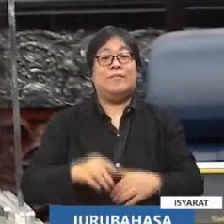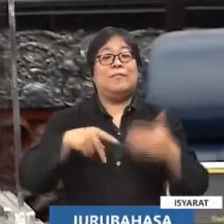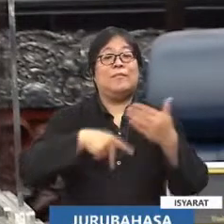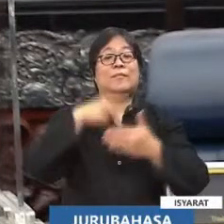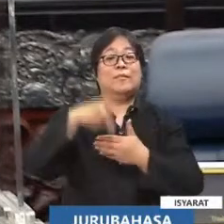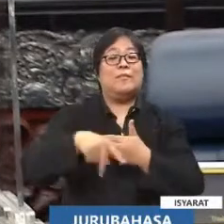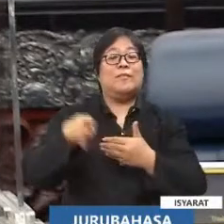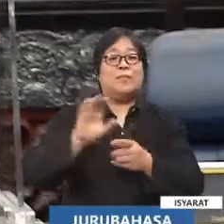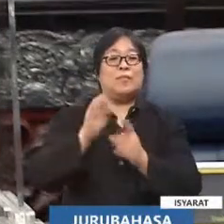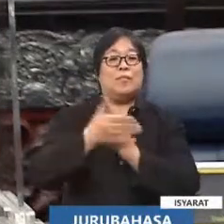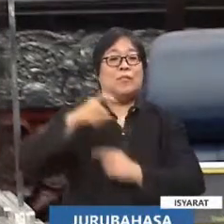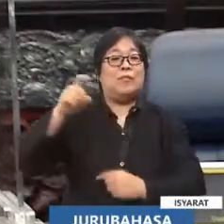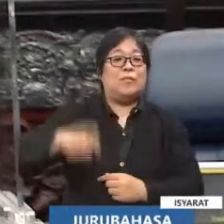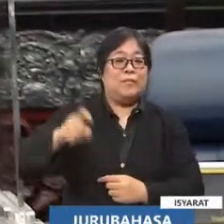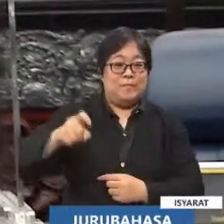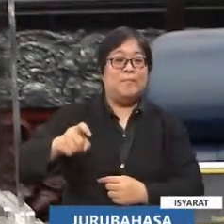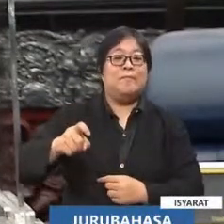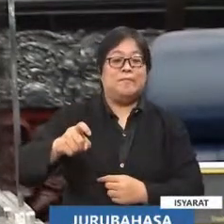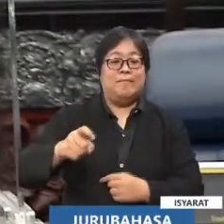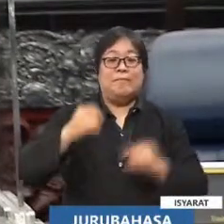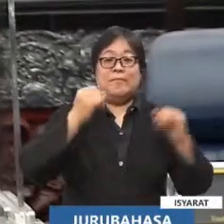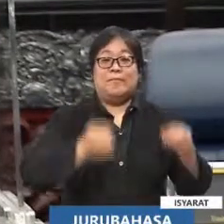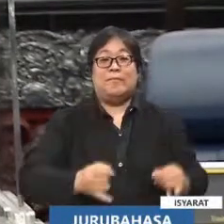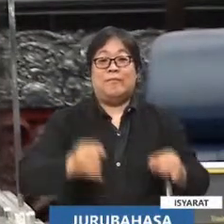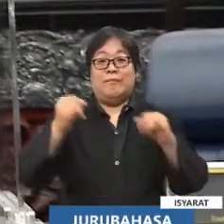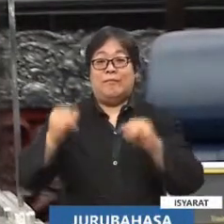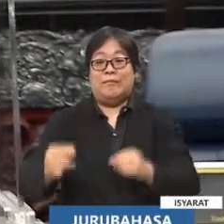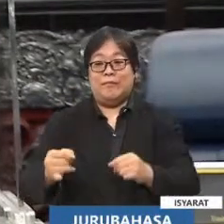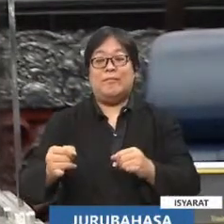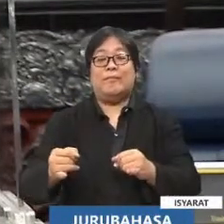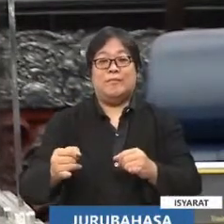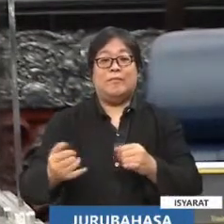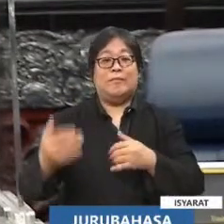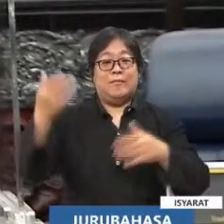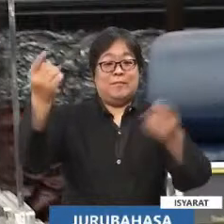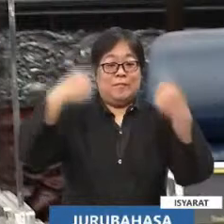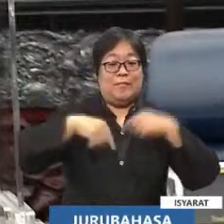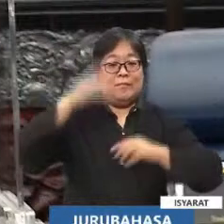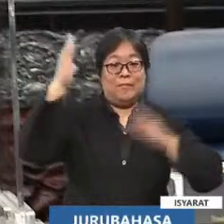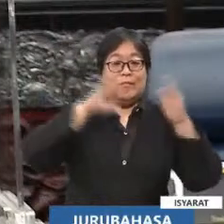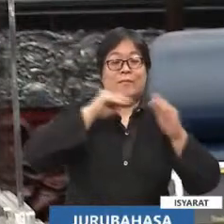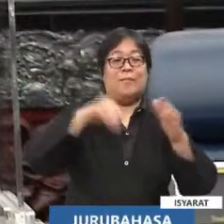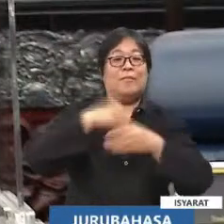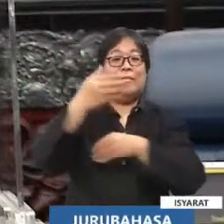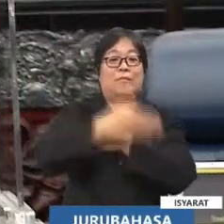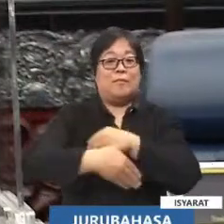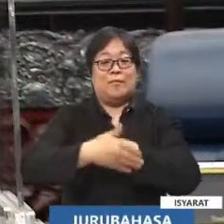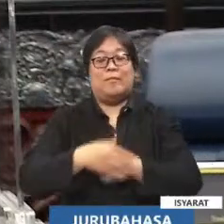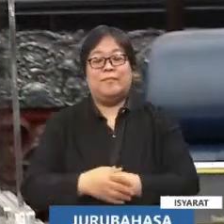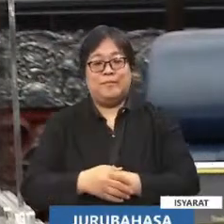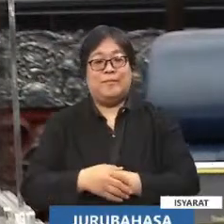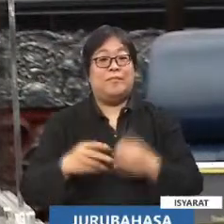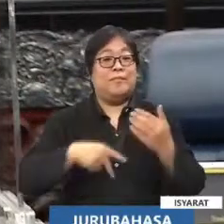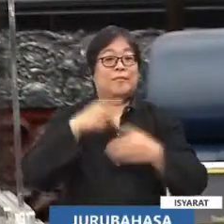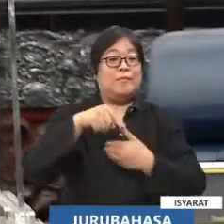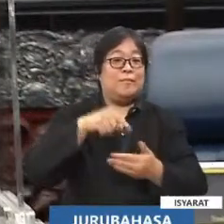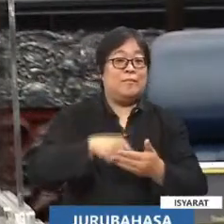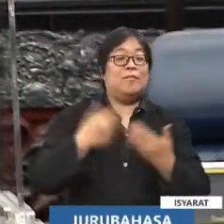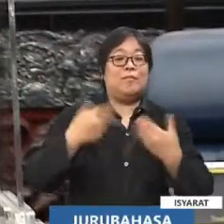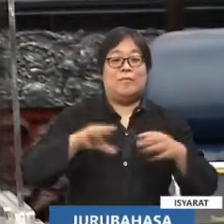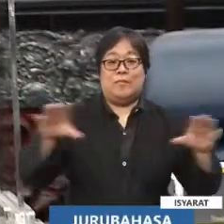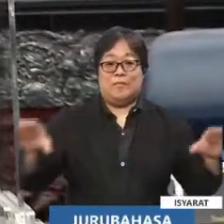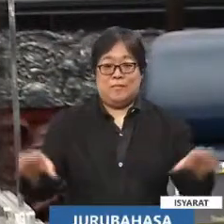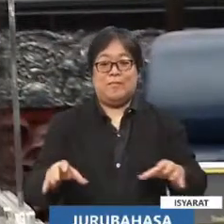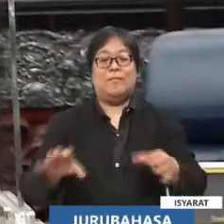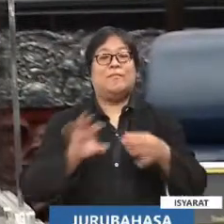program kuarantin wajib ke atas individu yang memasuki Malaysia dari luar negara. Program ini telah